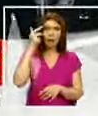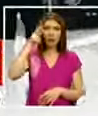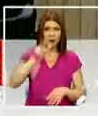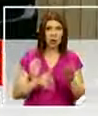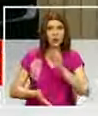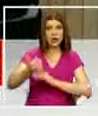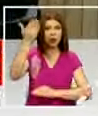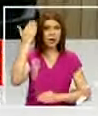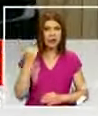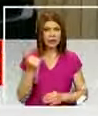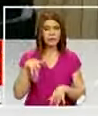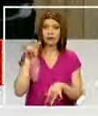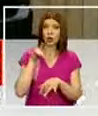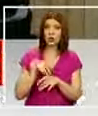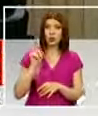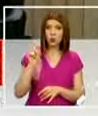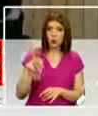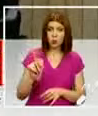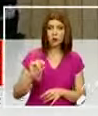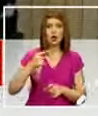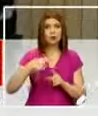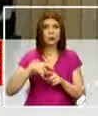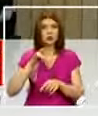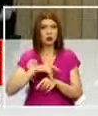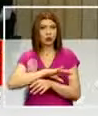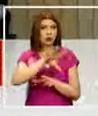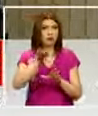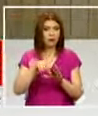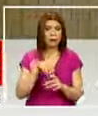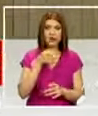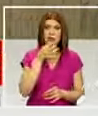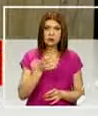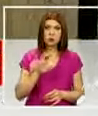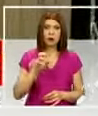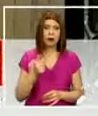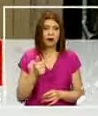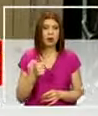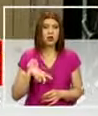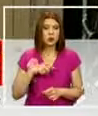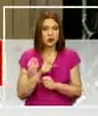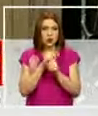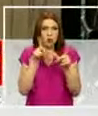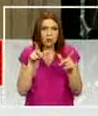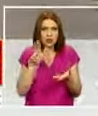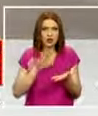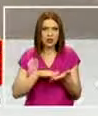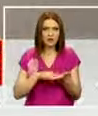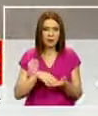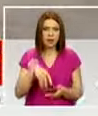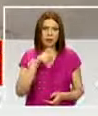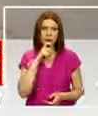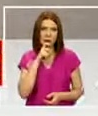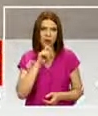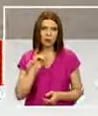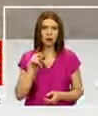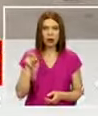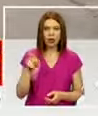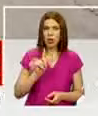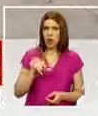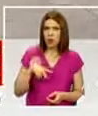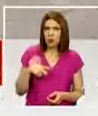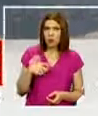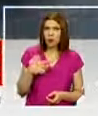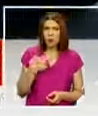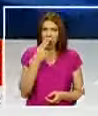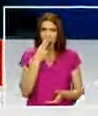Atât medicul său de caz, cât și medicul de familie spun că sunt surprinși de faptele bărbatului, că acesta nu